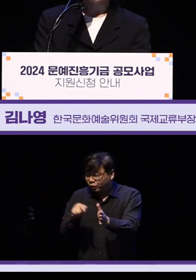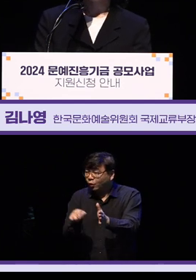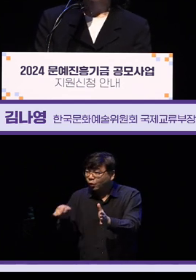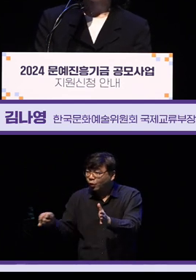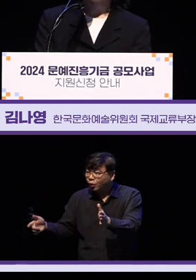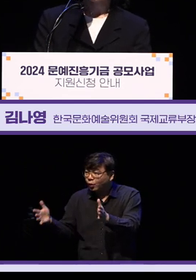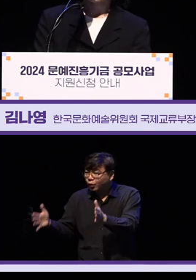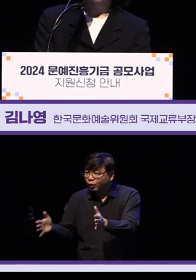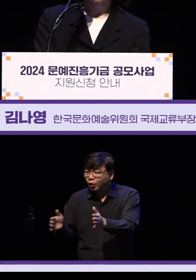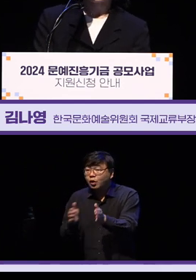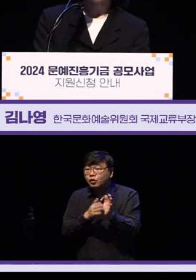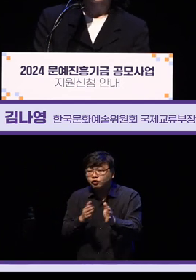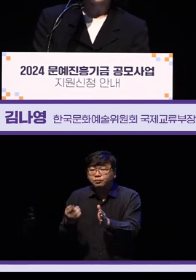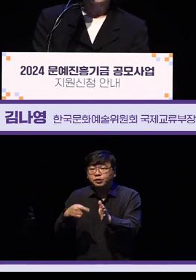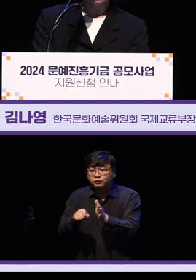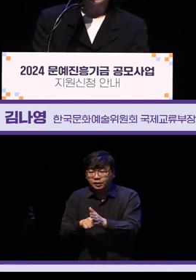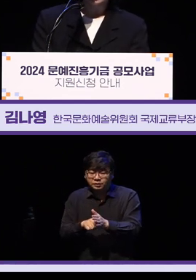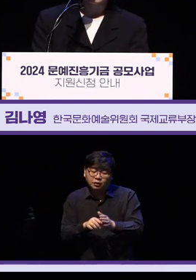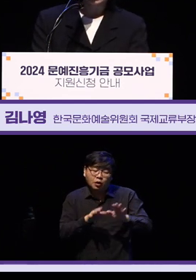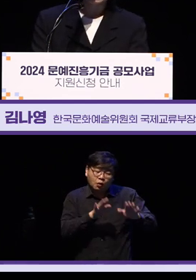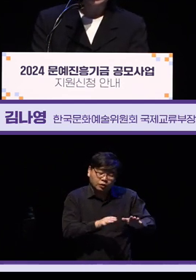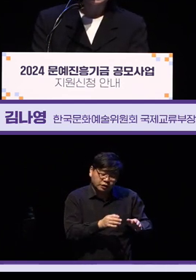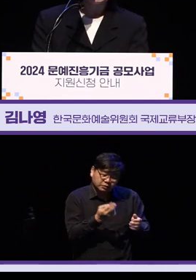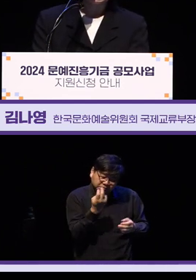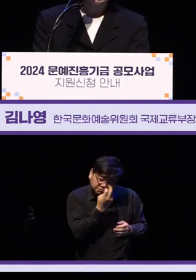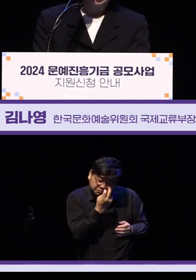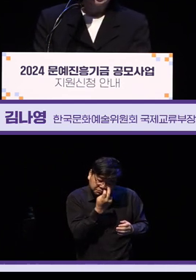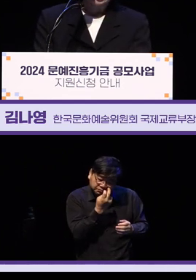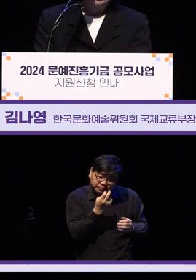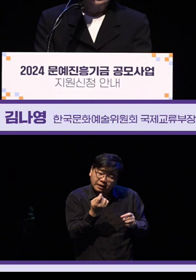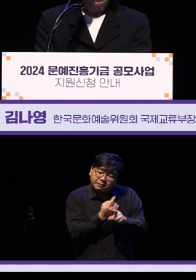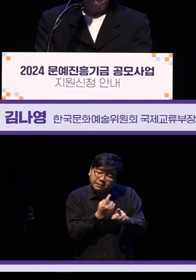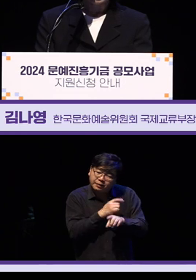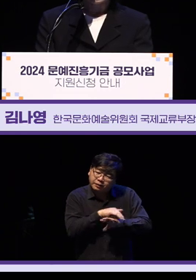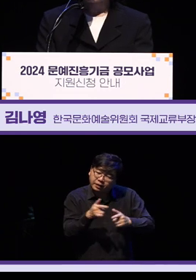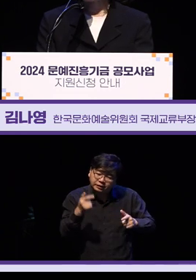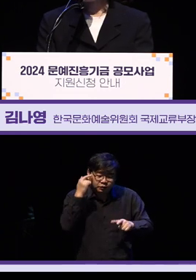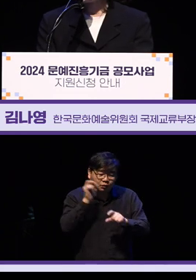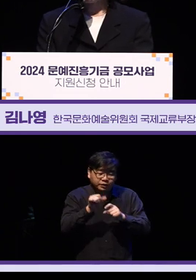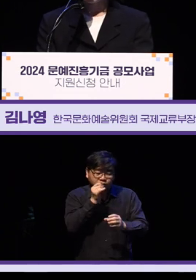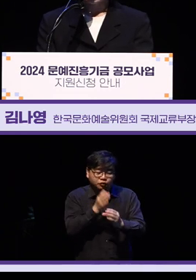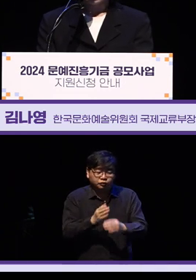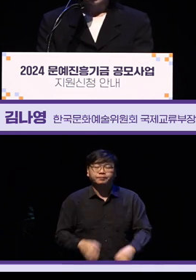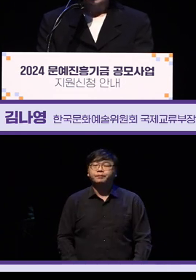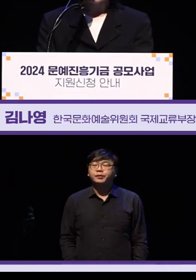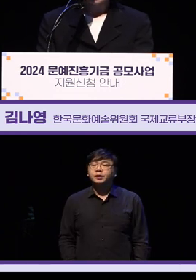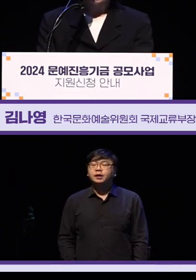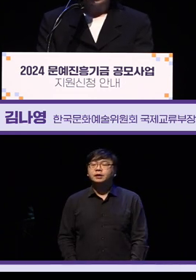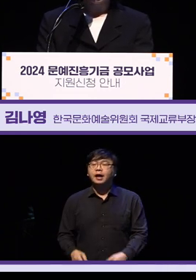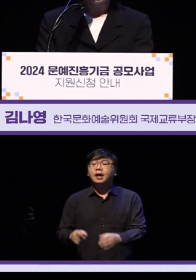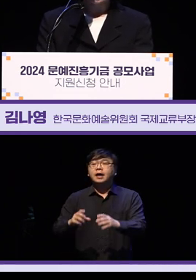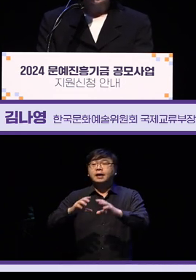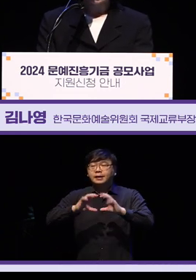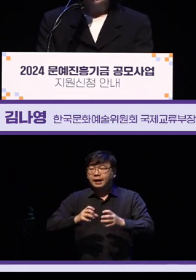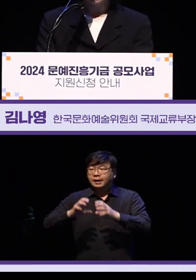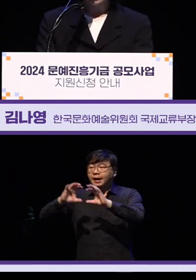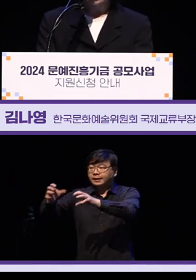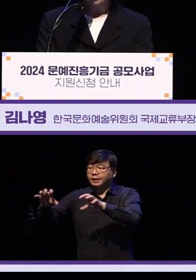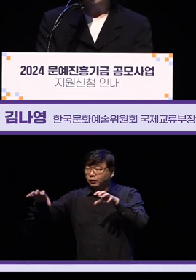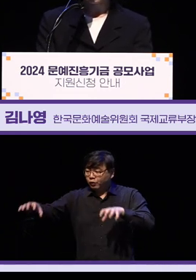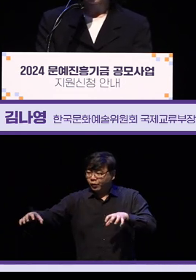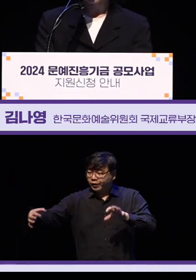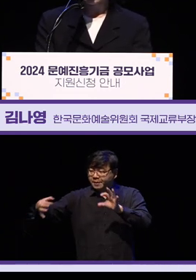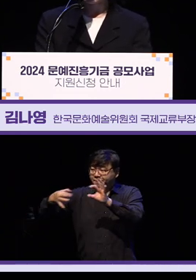사업 구조를 재검토하고 있다는 점 말씀드립니다이 사업은 양국의 관심사를 아우르는